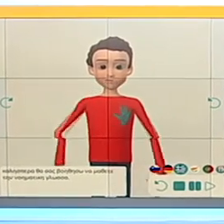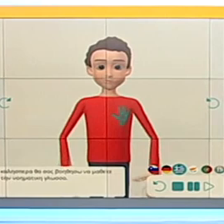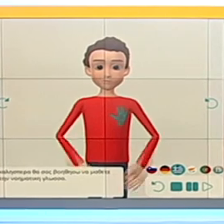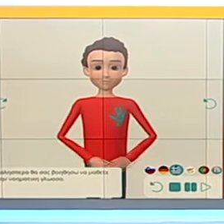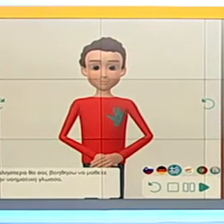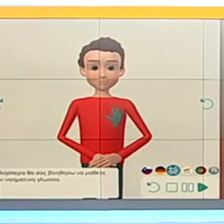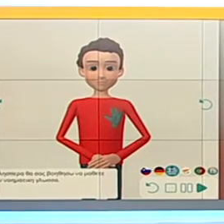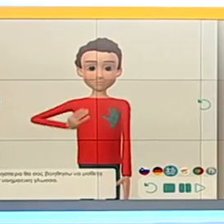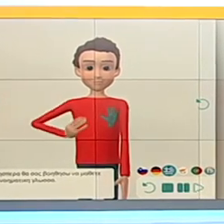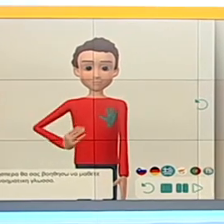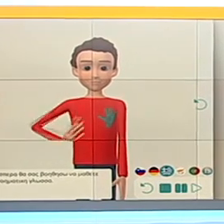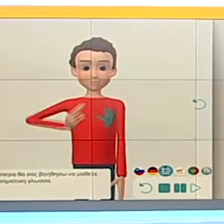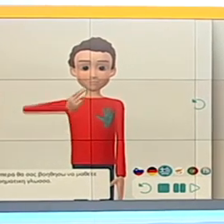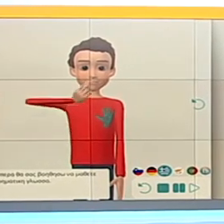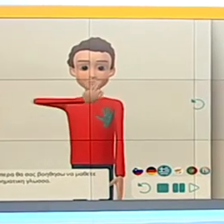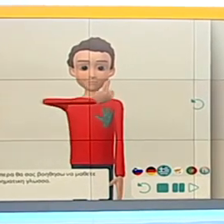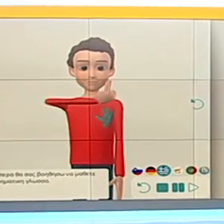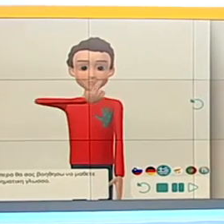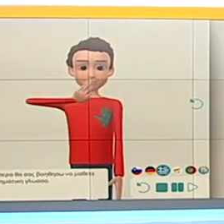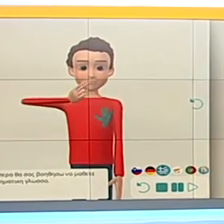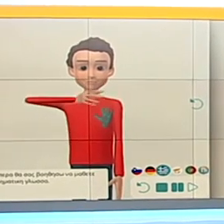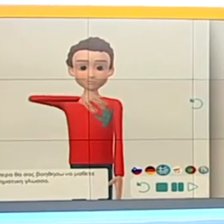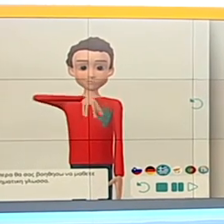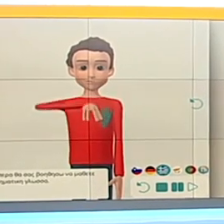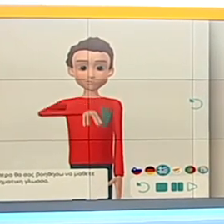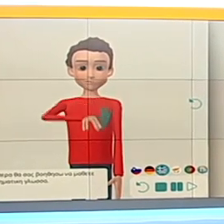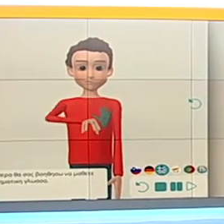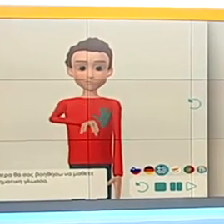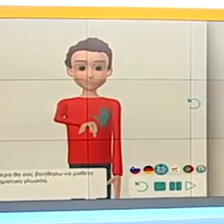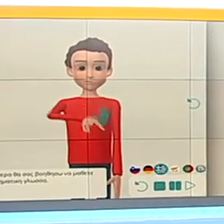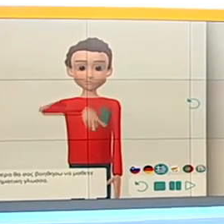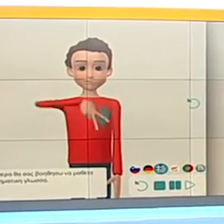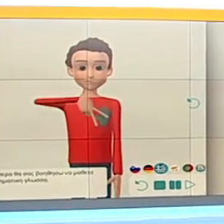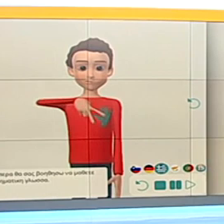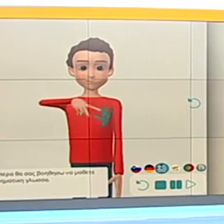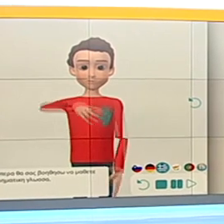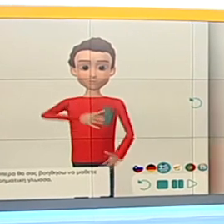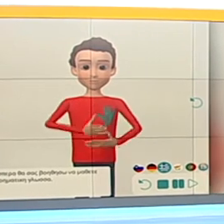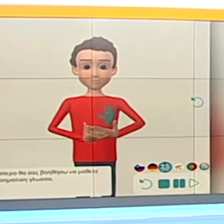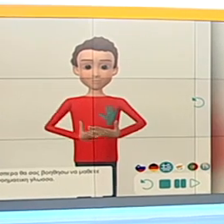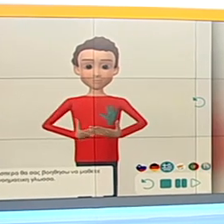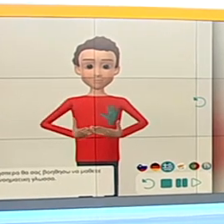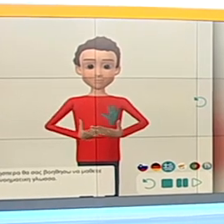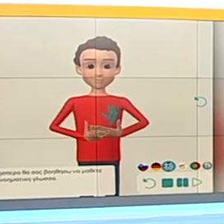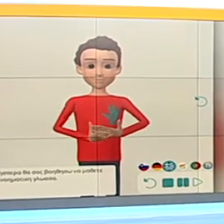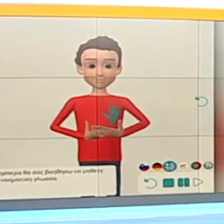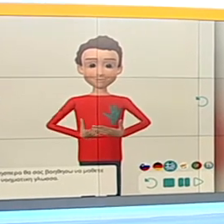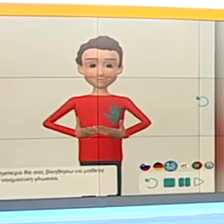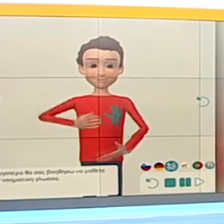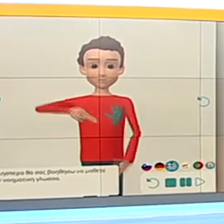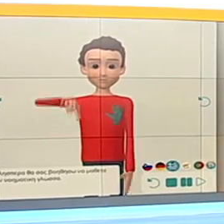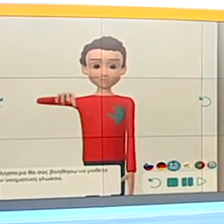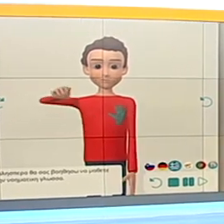τον κορονοϊό υπήρχε μεγάλο πρόβλημα στους κουφούς. Διότι οι κουφοί αυτό που κάνουν είναι να διαβάζουν τα χείλη. Οπότε,